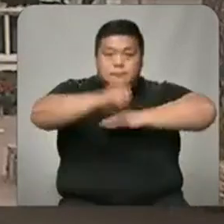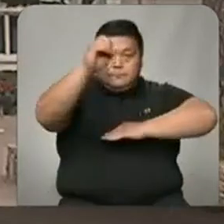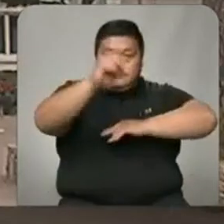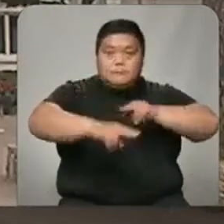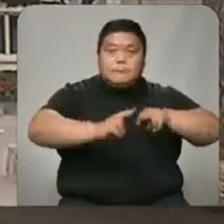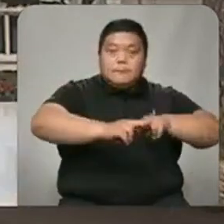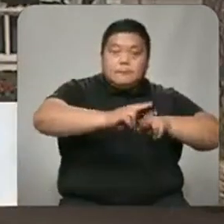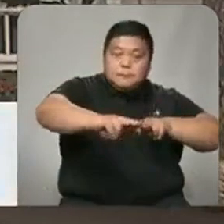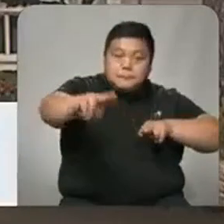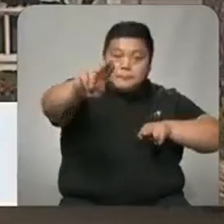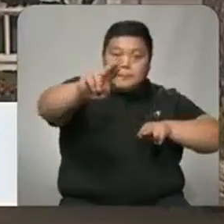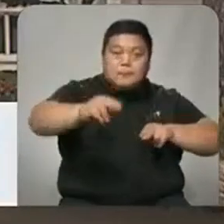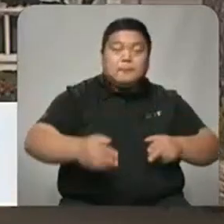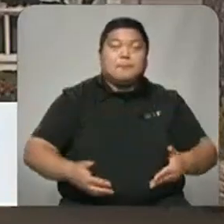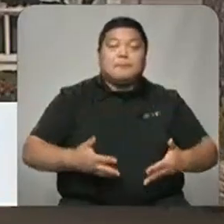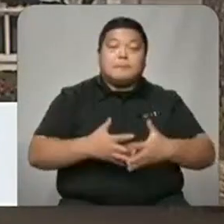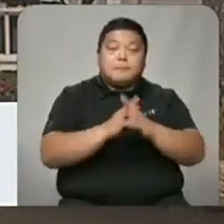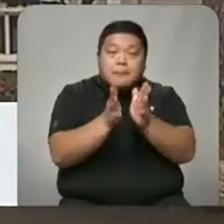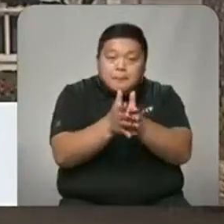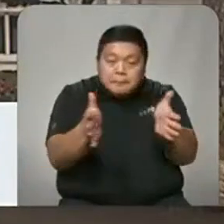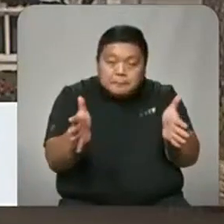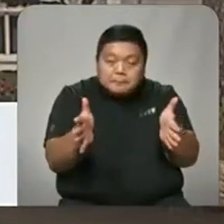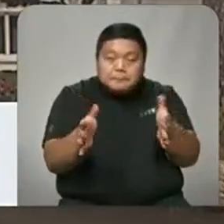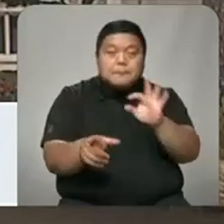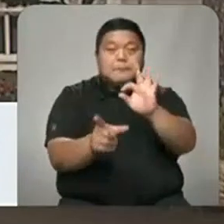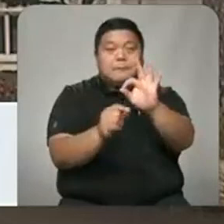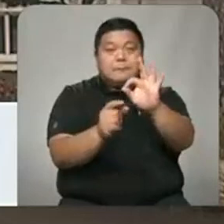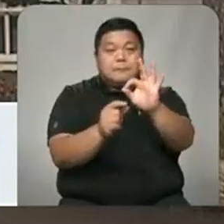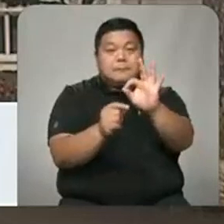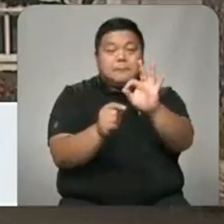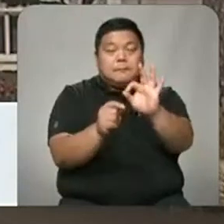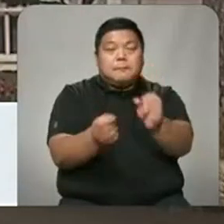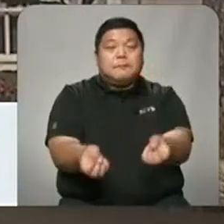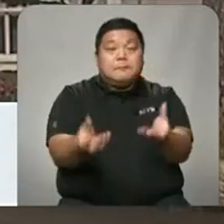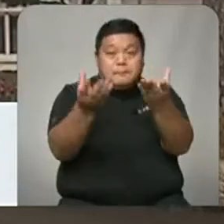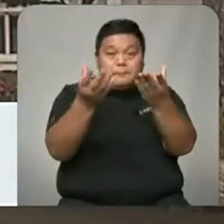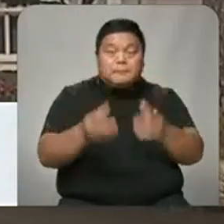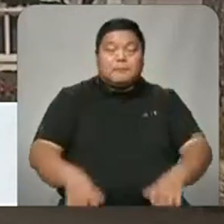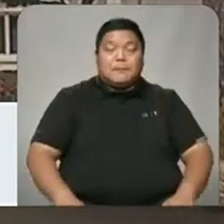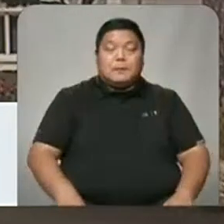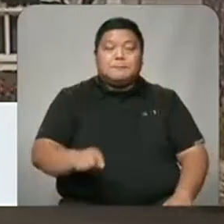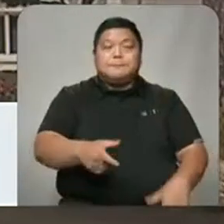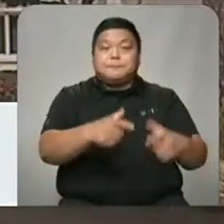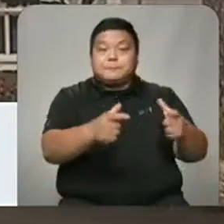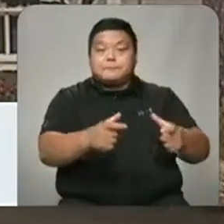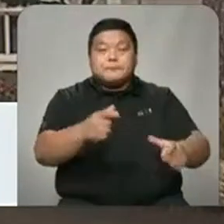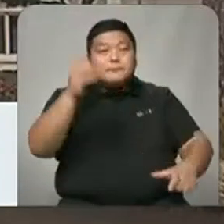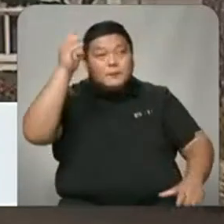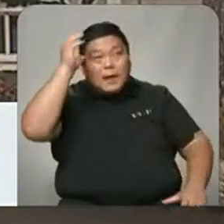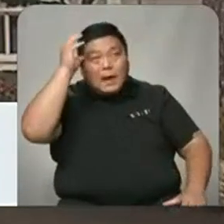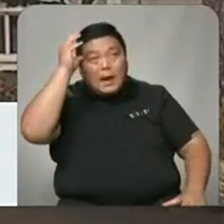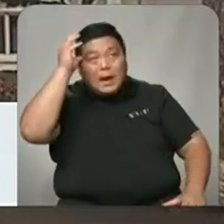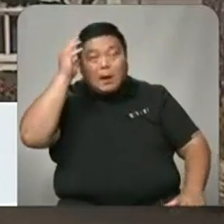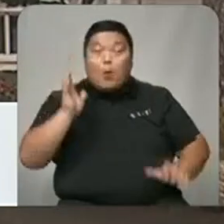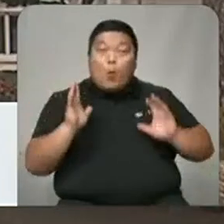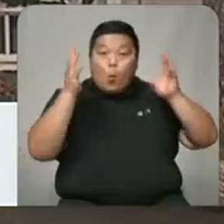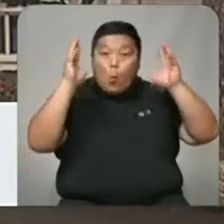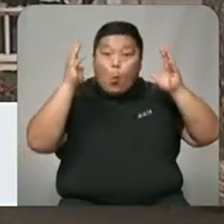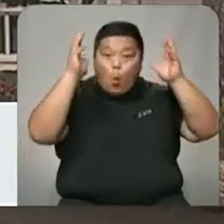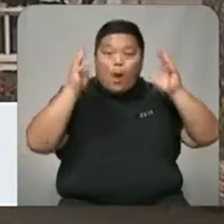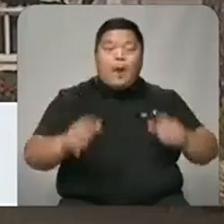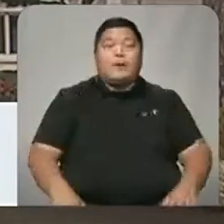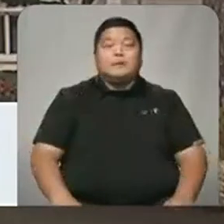양양 오사케이블카 착공식의 다음 달 말쯤 개최될 것으로 알려졌습니다 지역의 수건사업인만큼 환영의 목소리가 큰데요